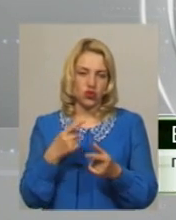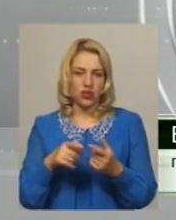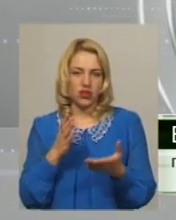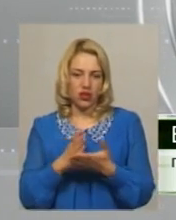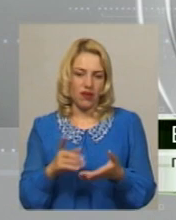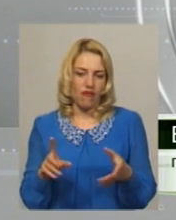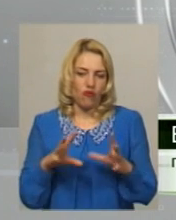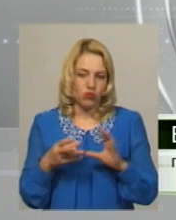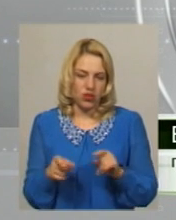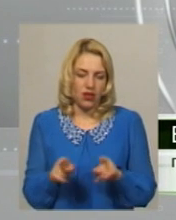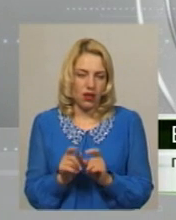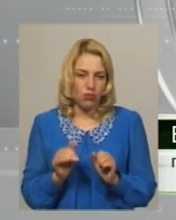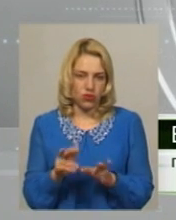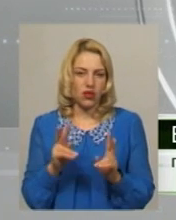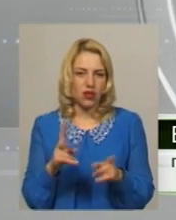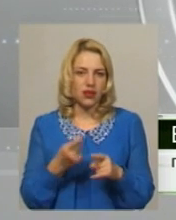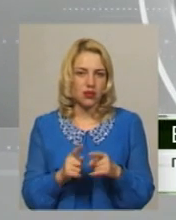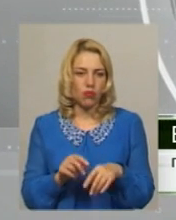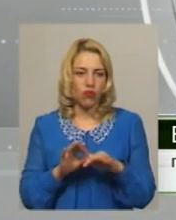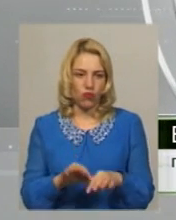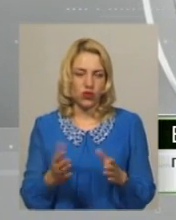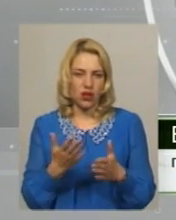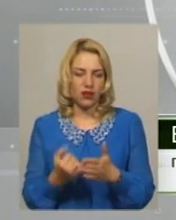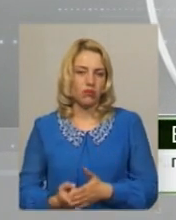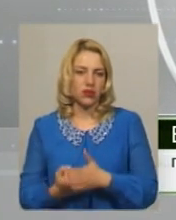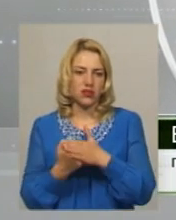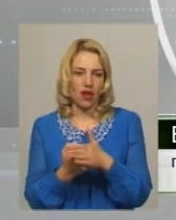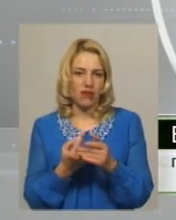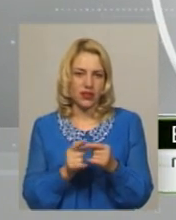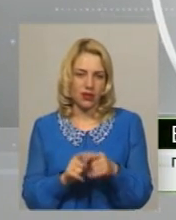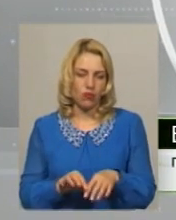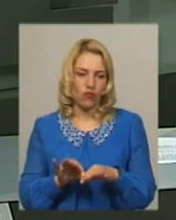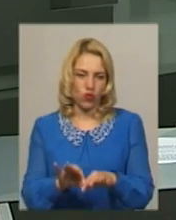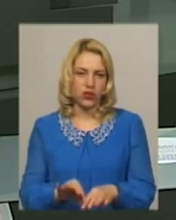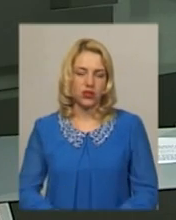така процедура, як вона проводиться, на яких підставах вона проводиться.